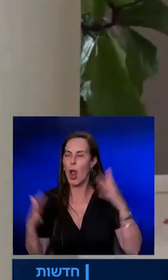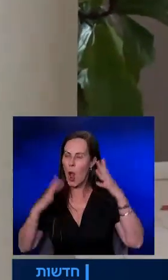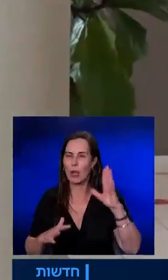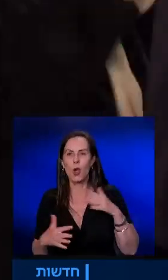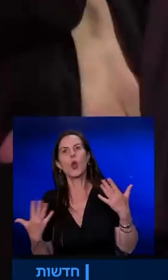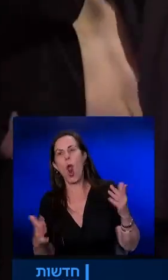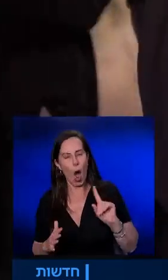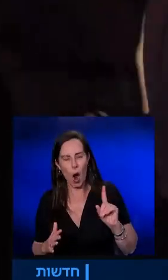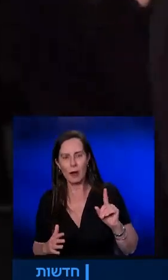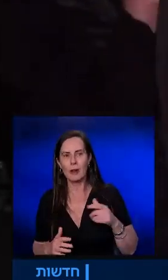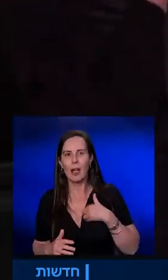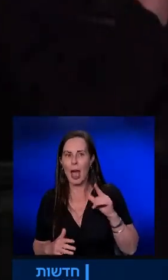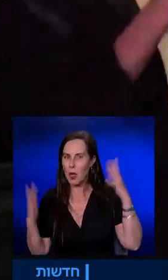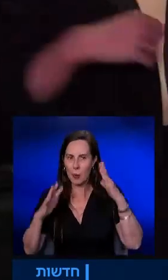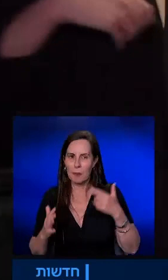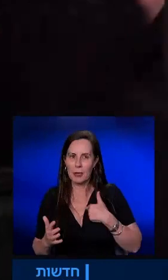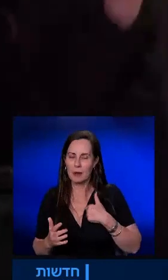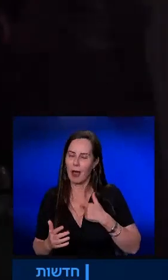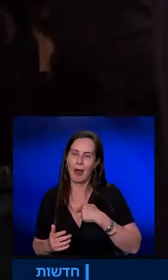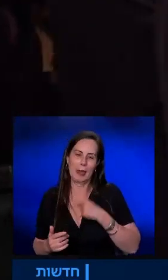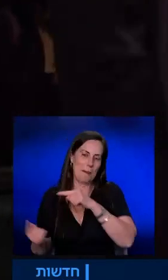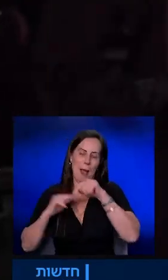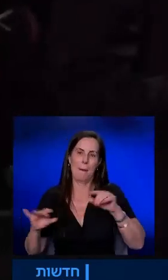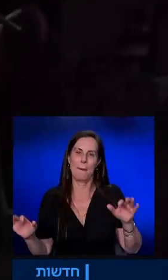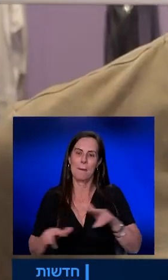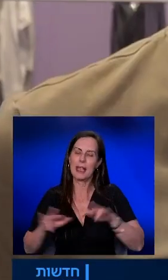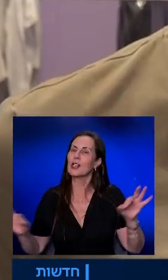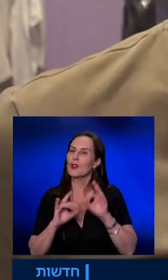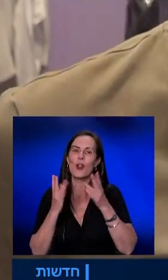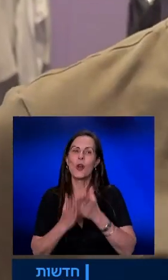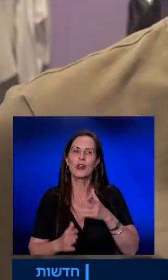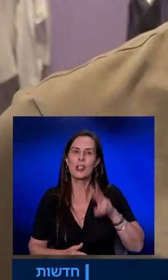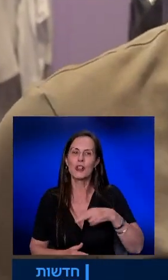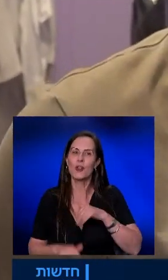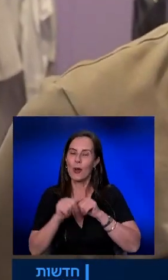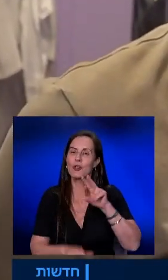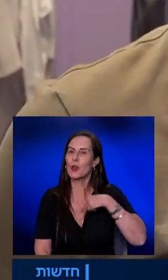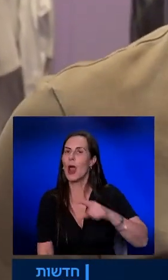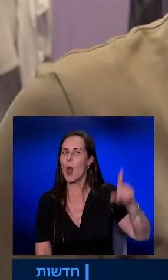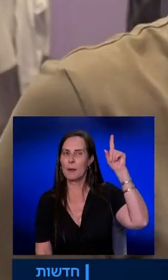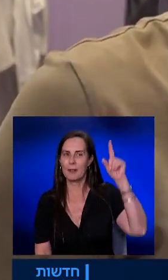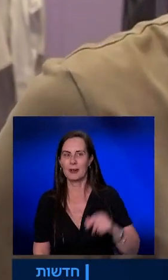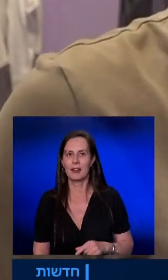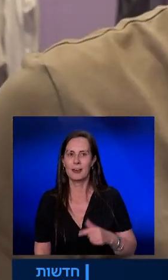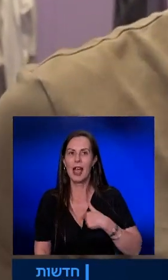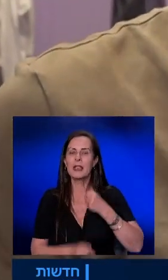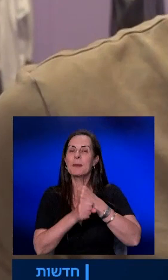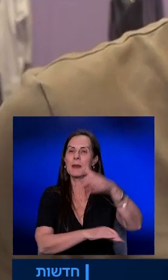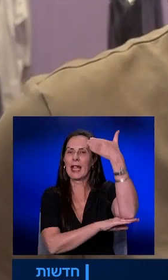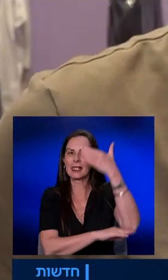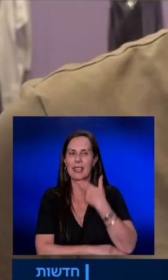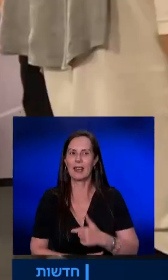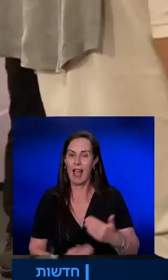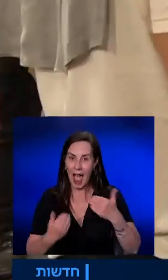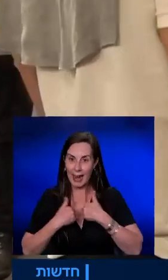לא. אני לא בלחץ כי אני בא מארץ הקודש, לא יעזור. יש לנו גב, יש לנו אלוהים, אני מייצג את מדינת